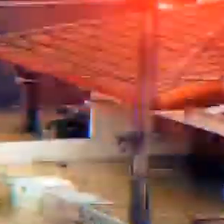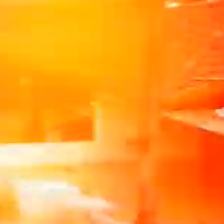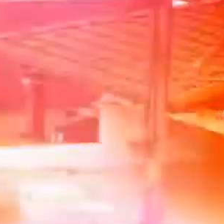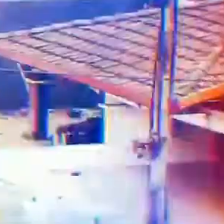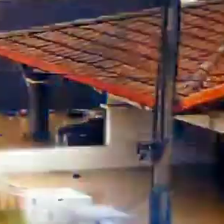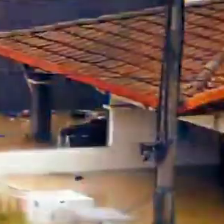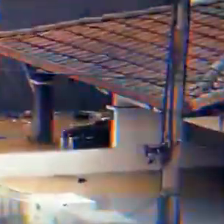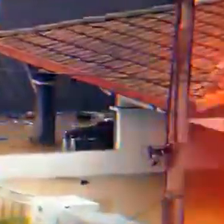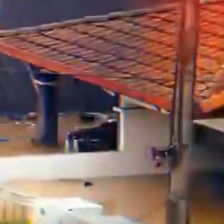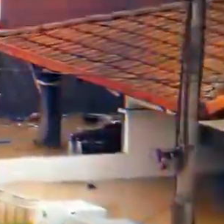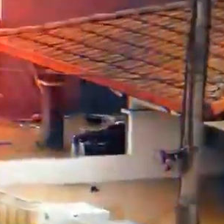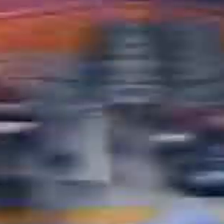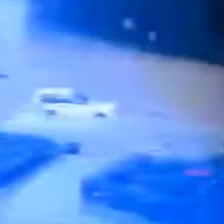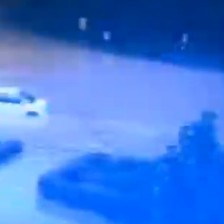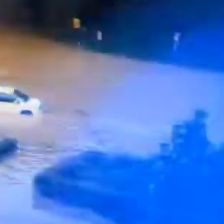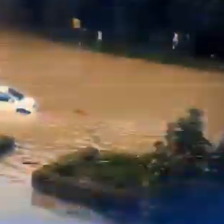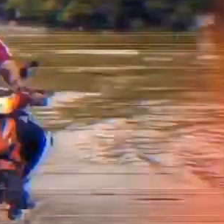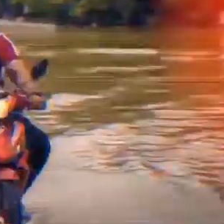Hai